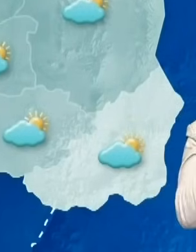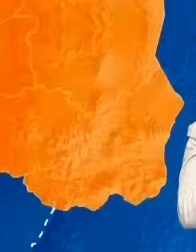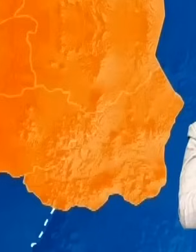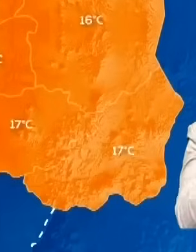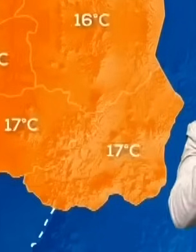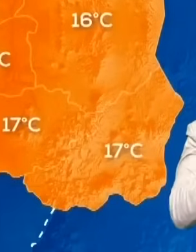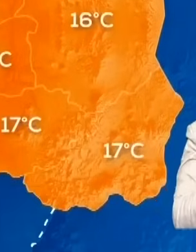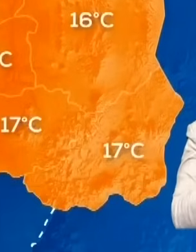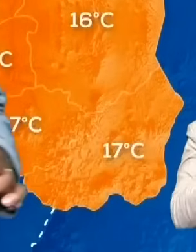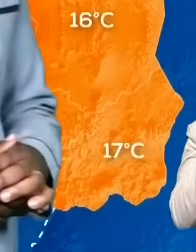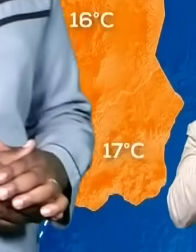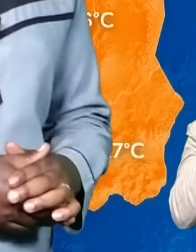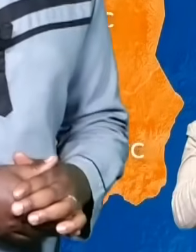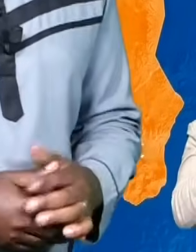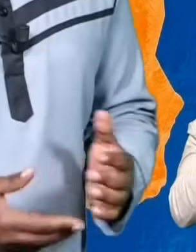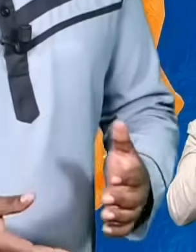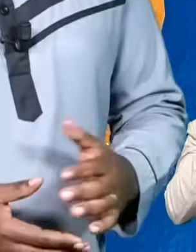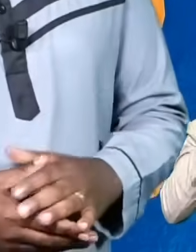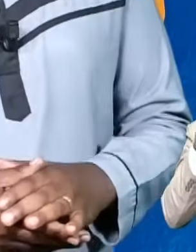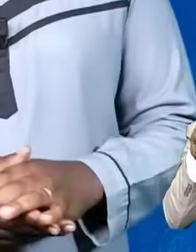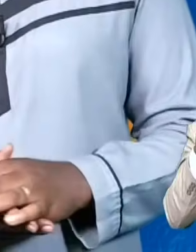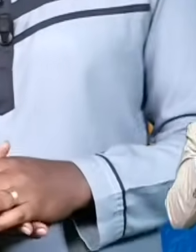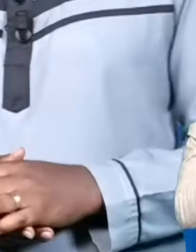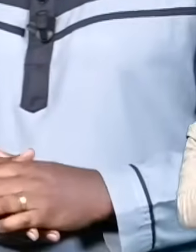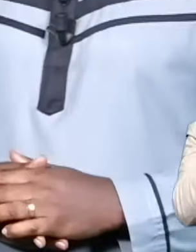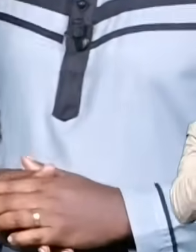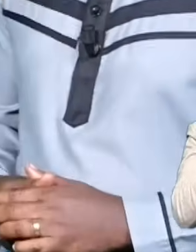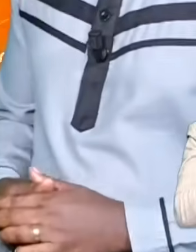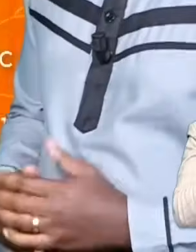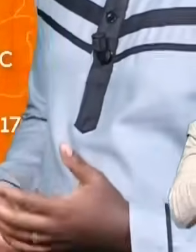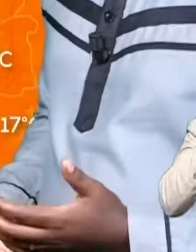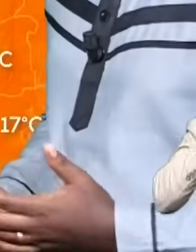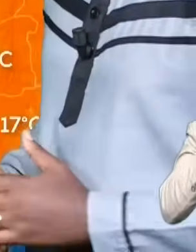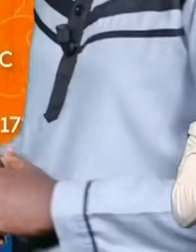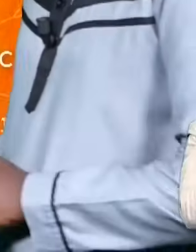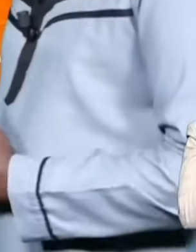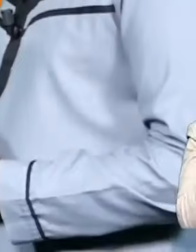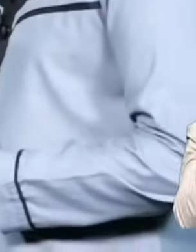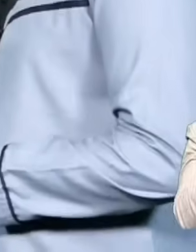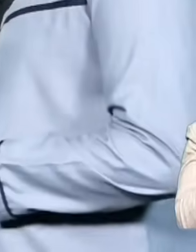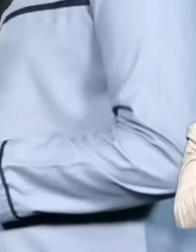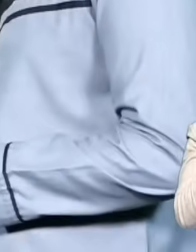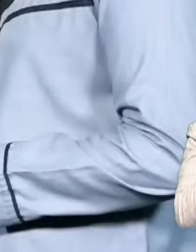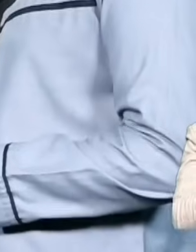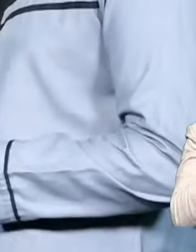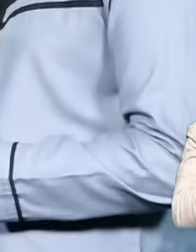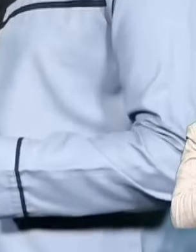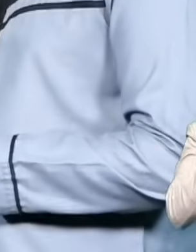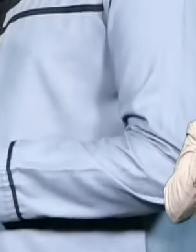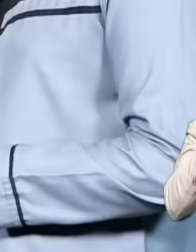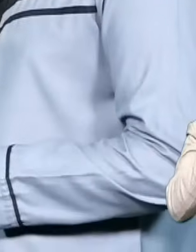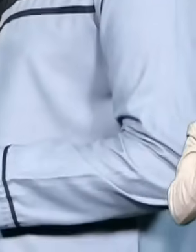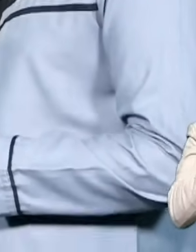hasi buzaba buri hagati ya degrés Celsius 11 ndetse na degrés Celsius 17. Akarere ka Nyabihu mu